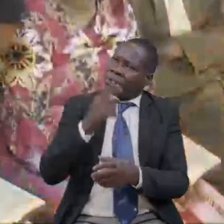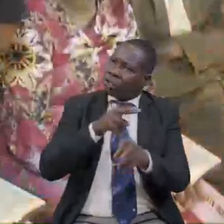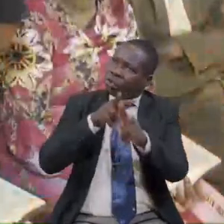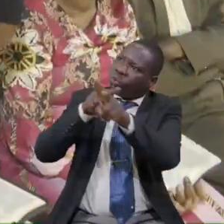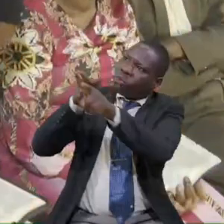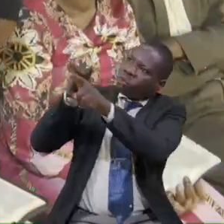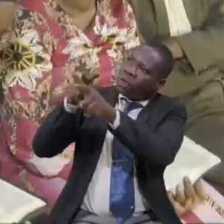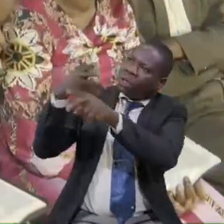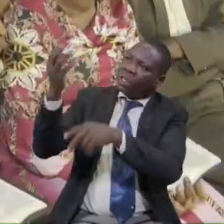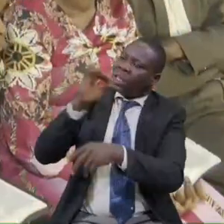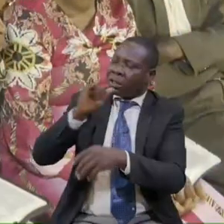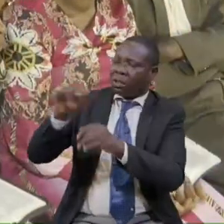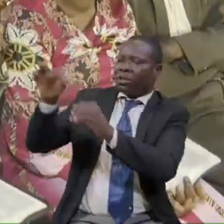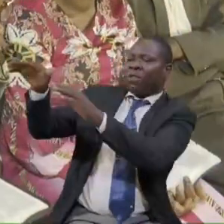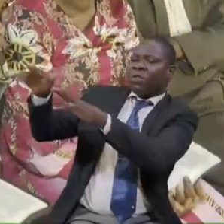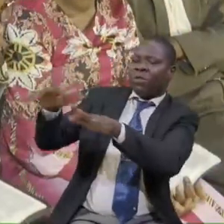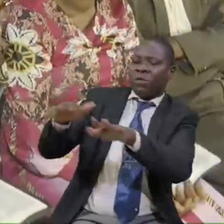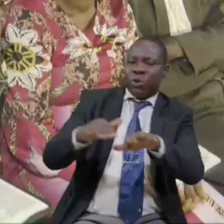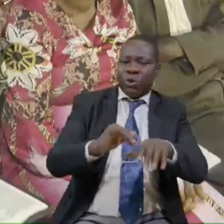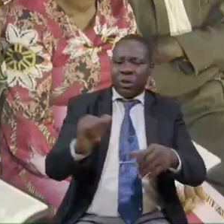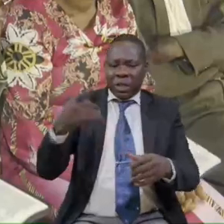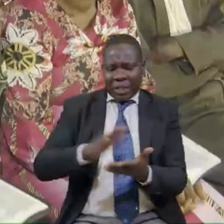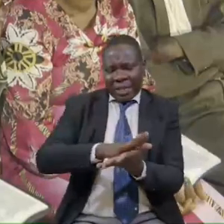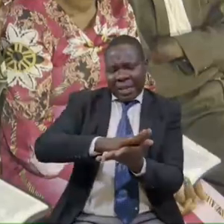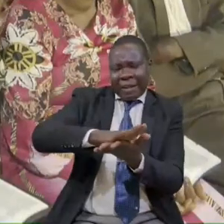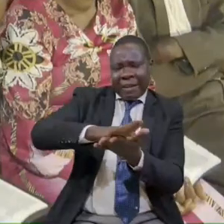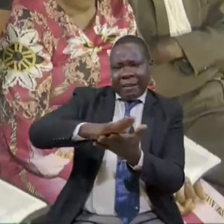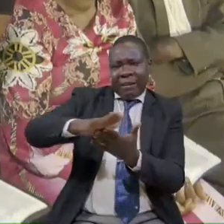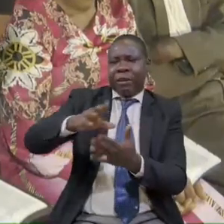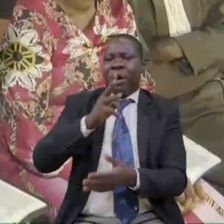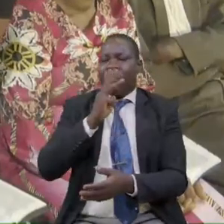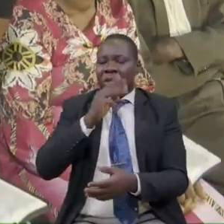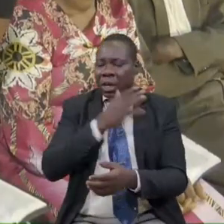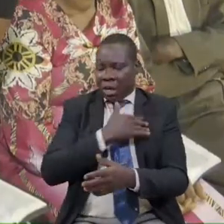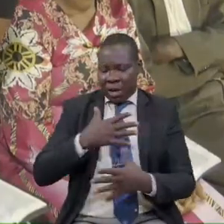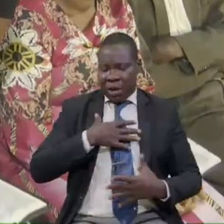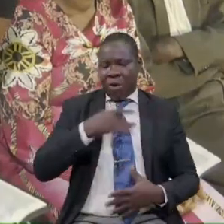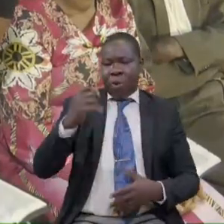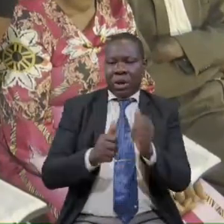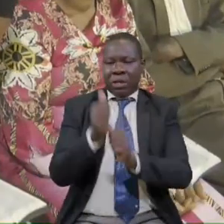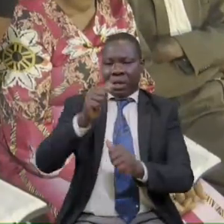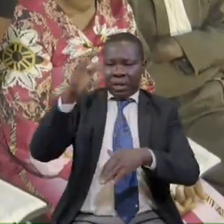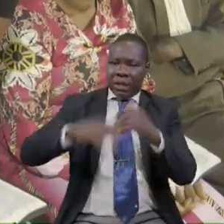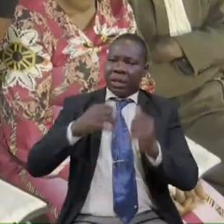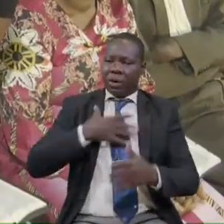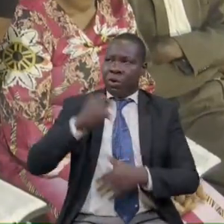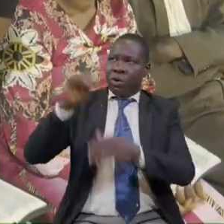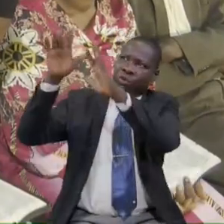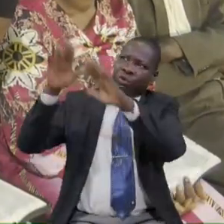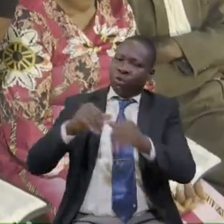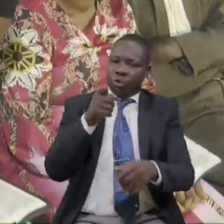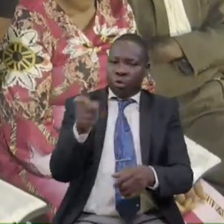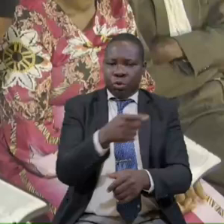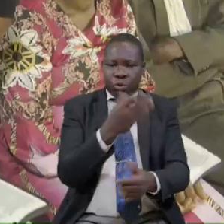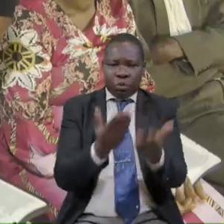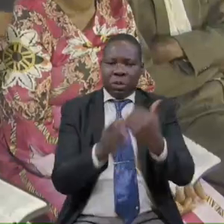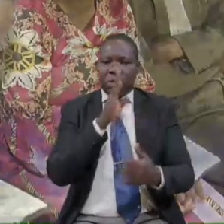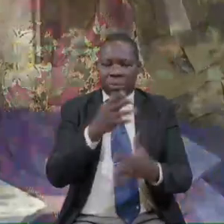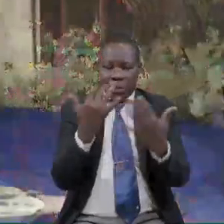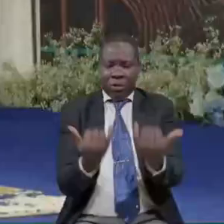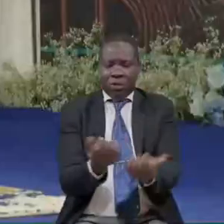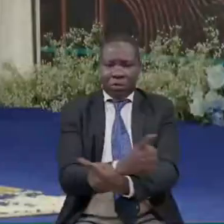le sang de Jésus qui coule et tu peux être plus blanc comme la neige. C'est